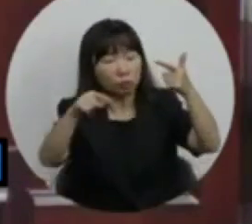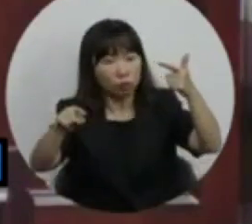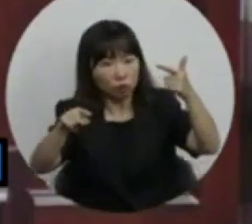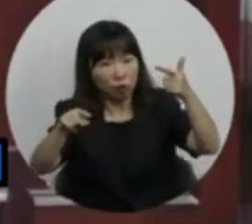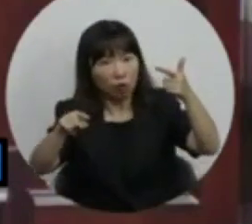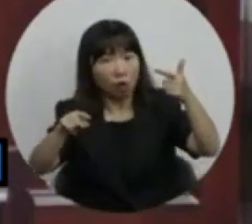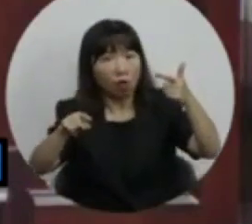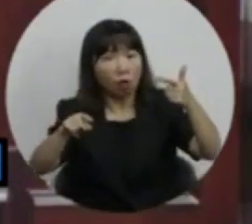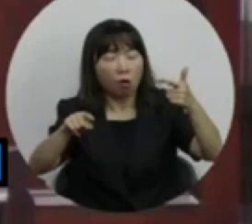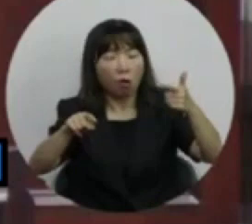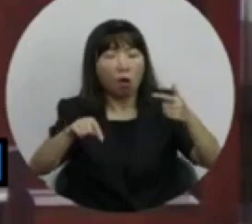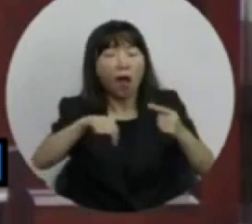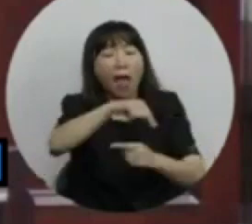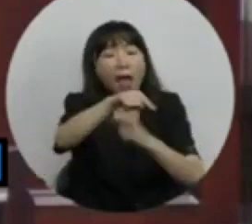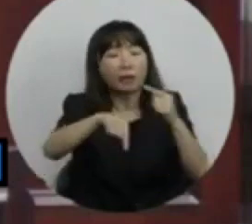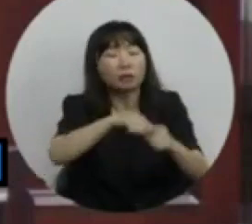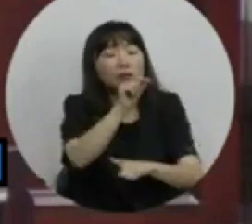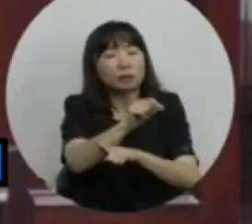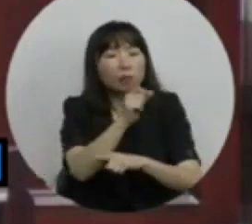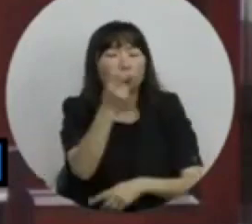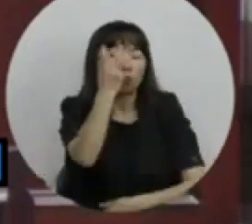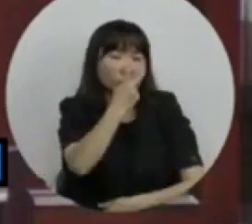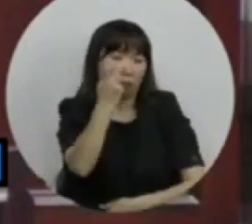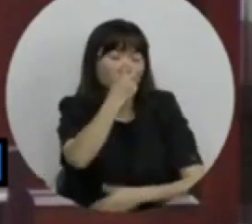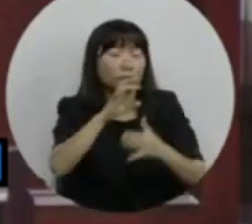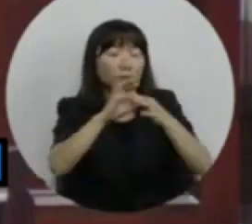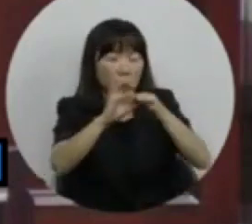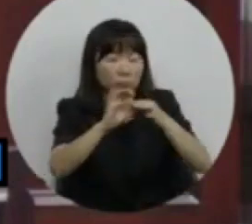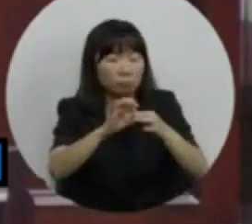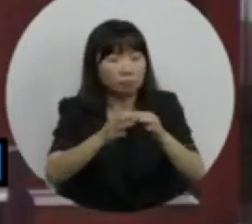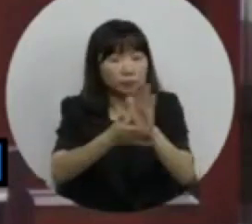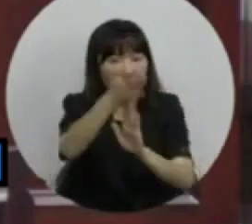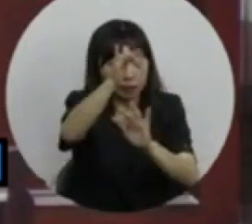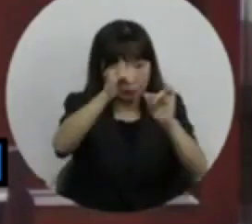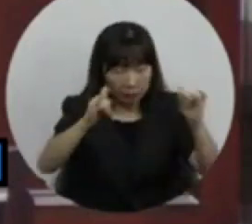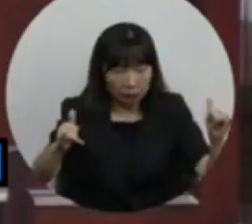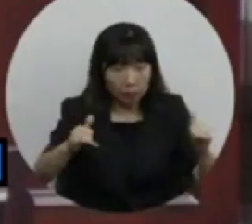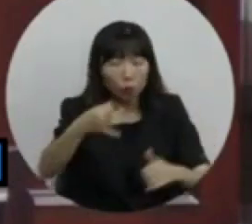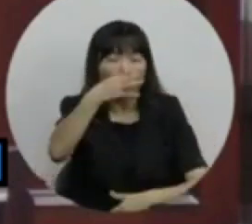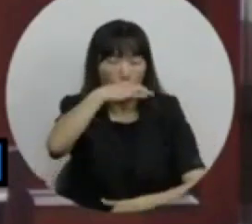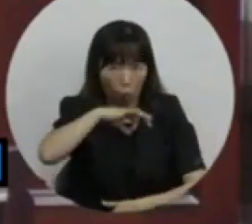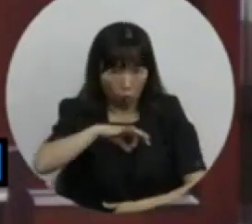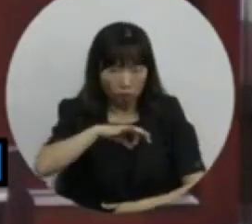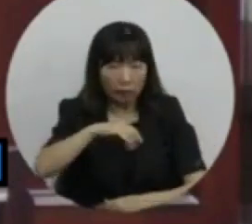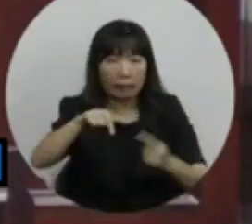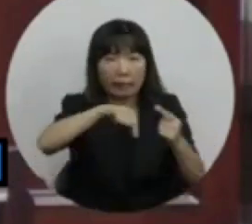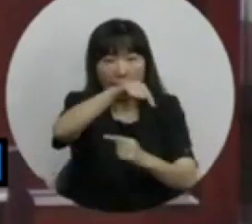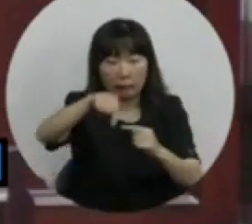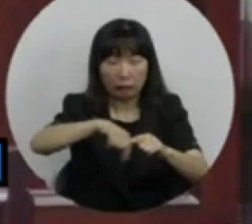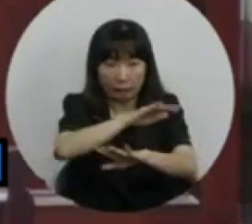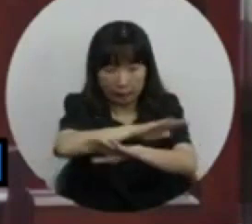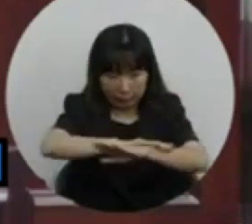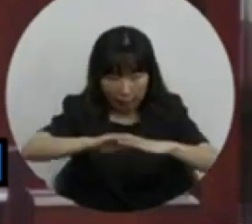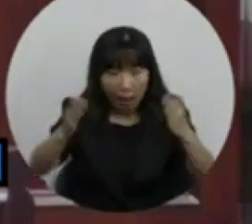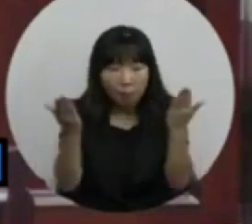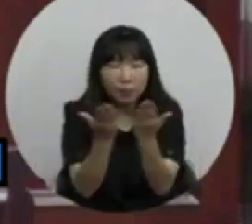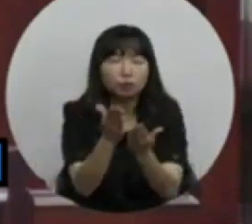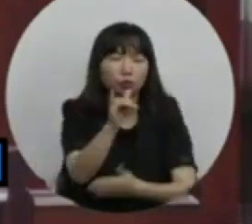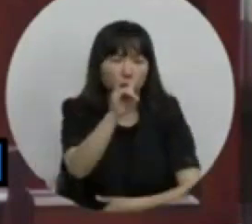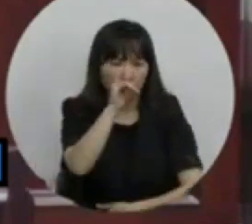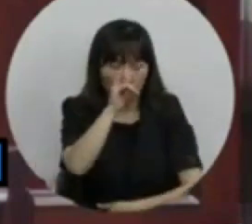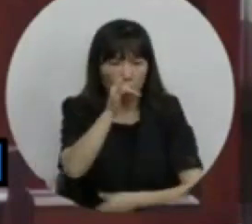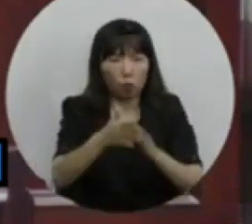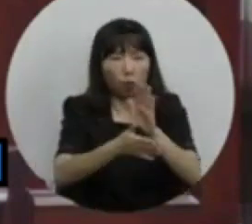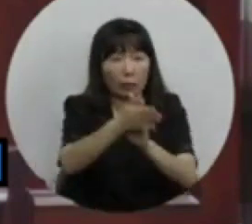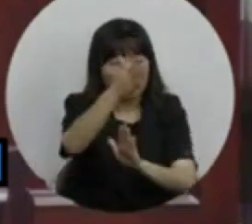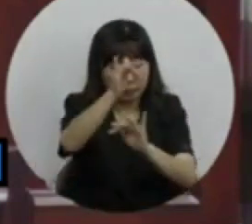시작되는 행정사무감사를 통해 시민들을 위한 효율적인 행정이 정착될 수 있도록